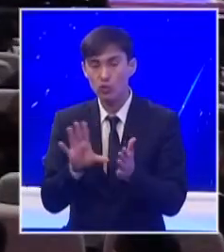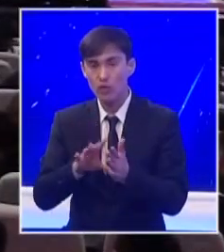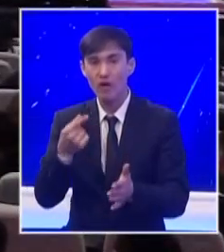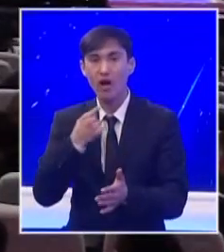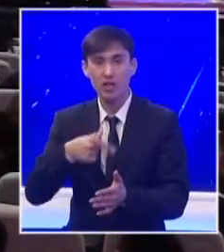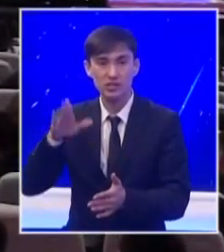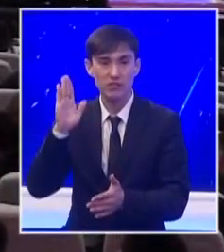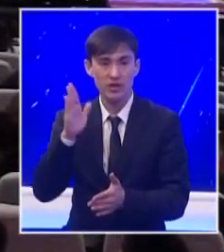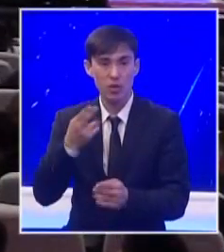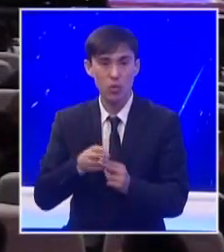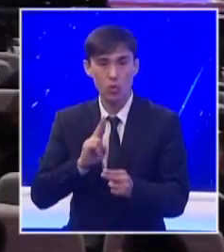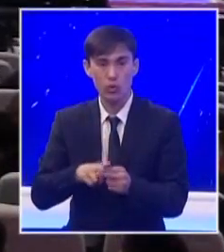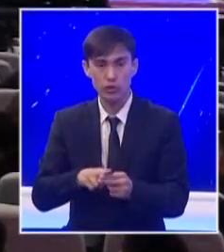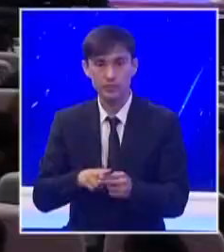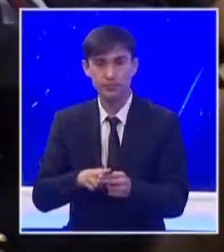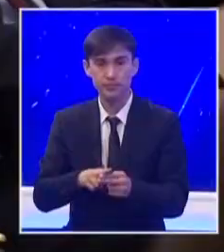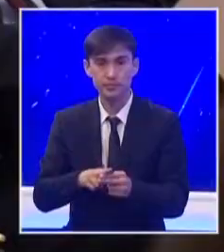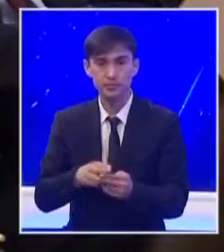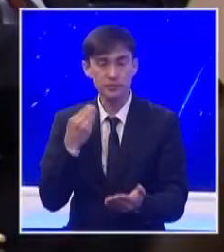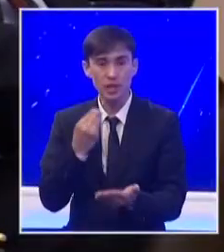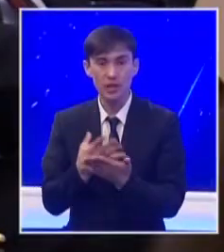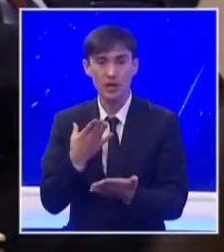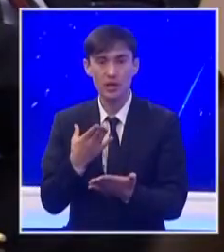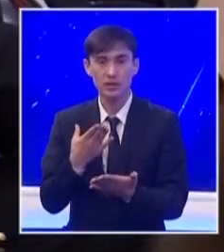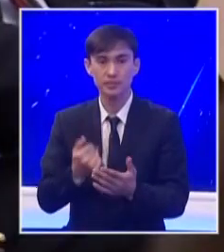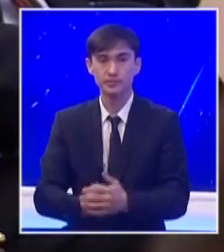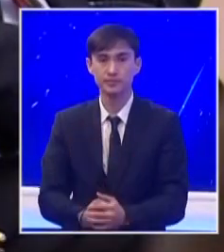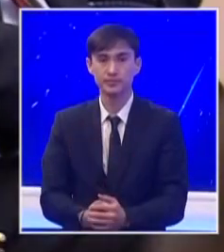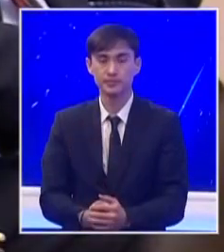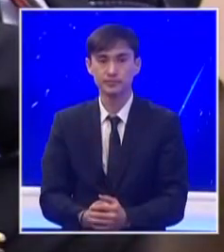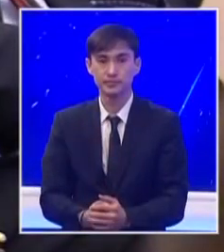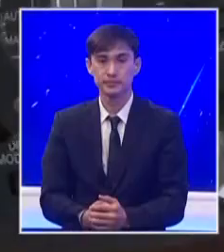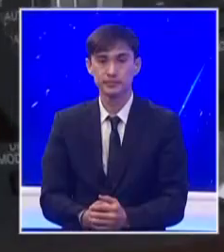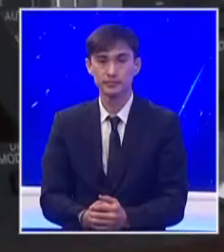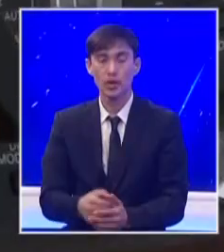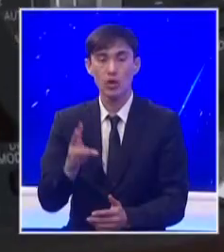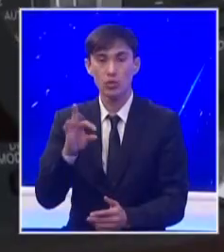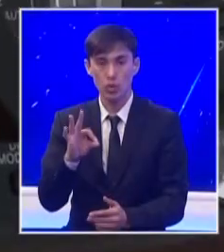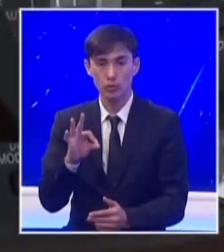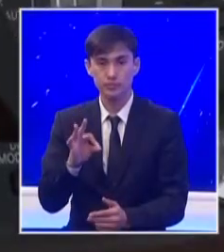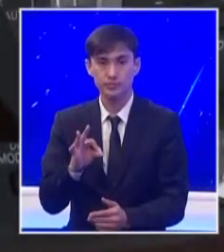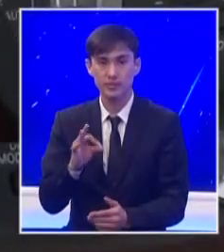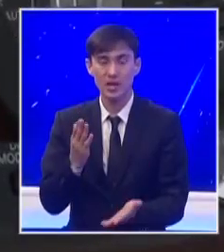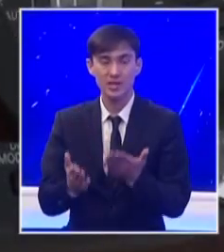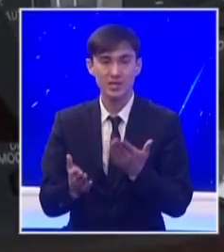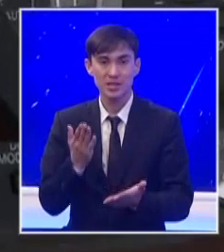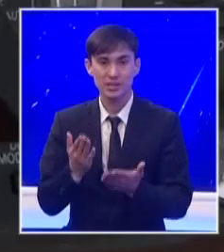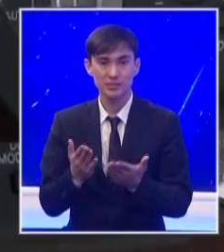это очень дорогая тема. Очень дорогая тема. Но